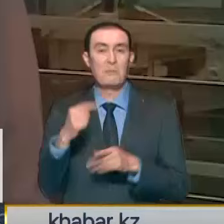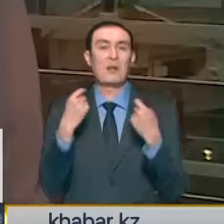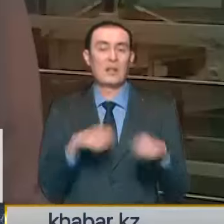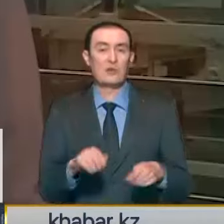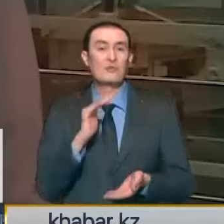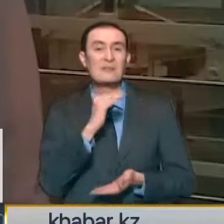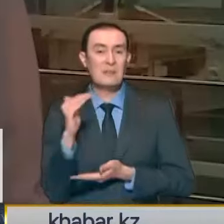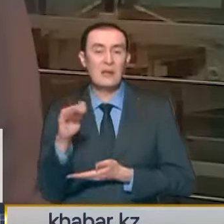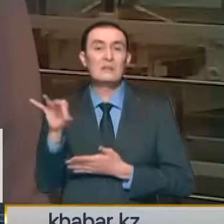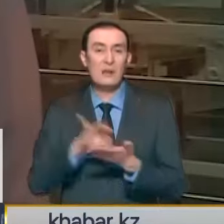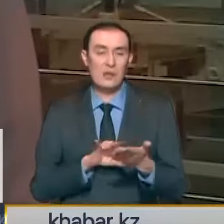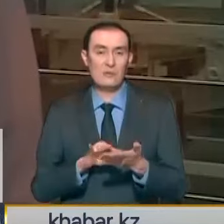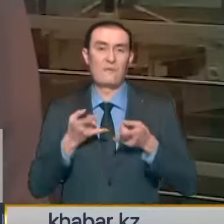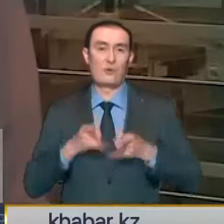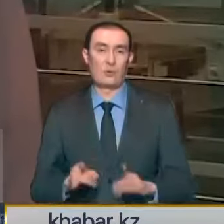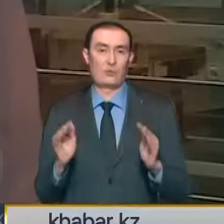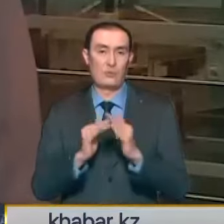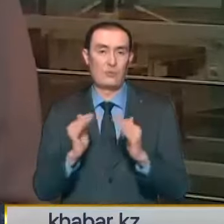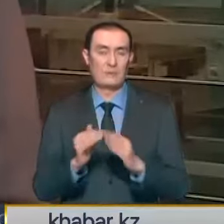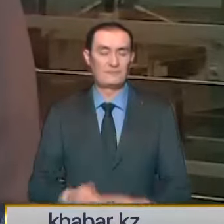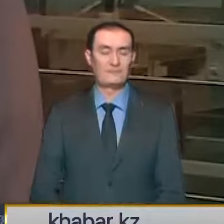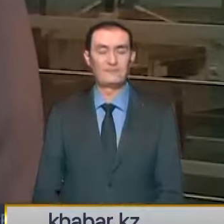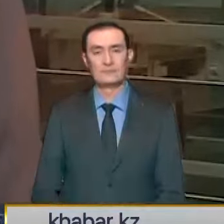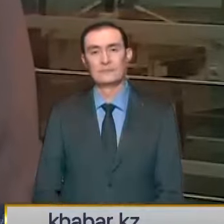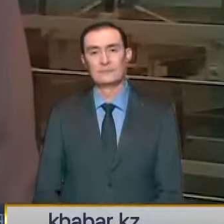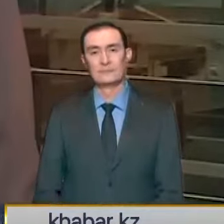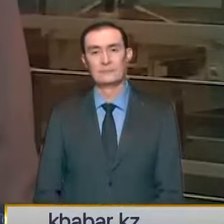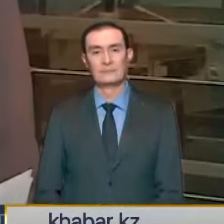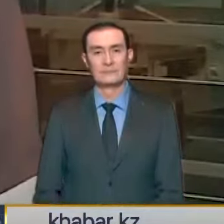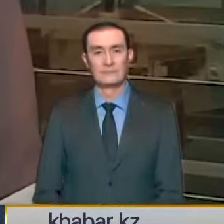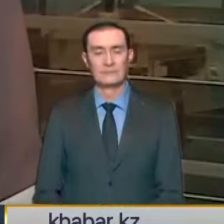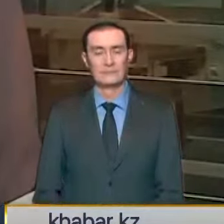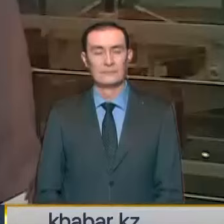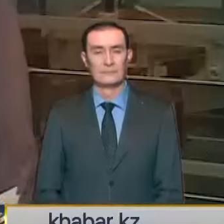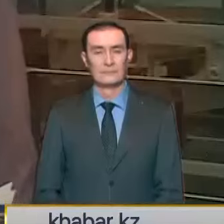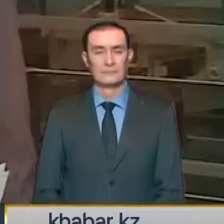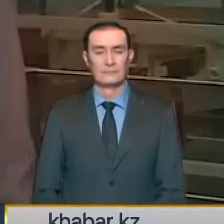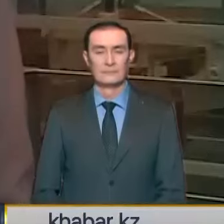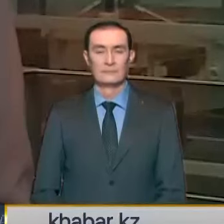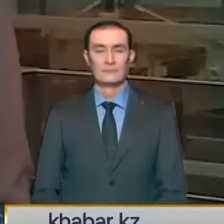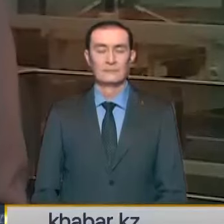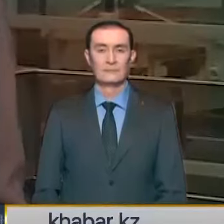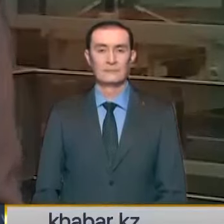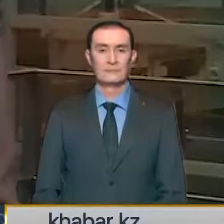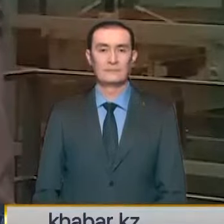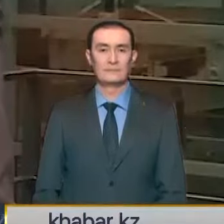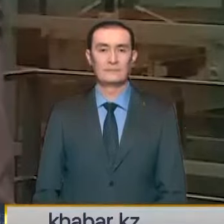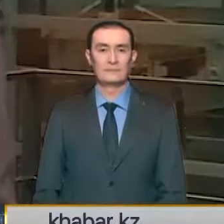продажу малышей прямо в роддоме. Айгуль Амантаева, Азамат Саметов, Мирбек Беспаев, Бахытбек Нуртаев, Хабар.